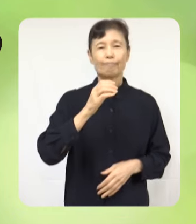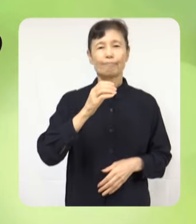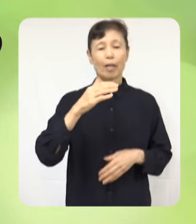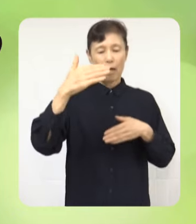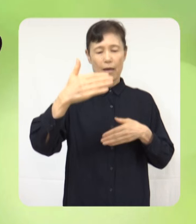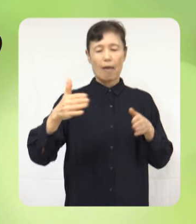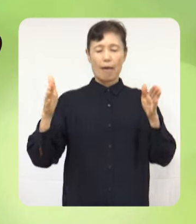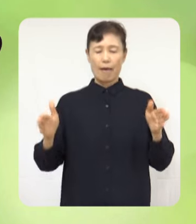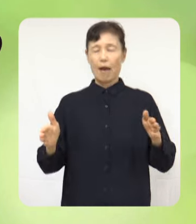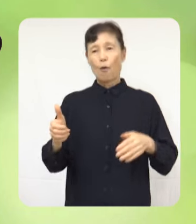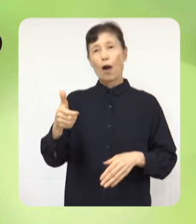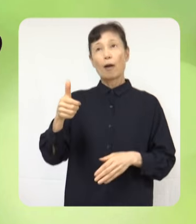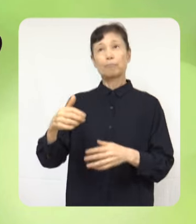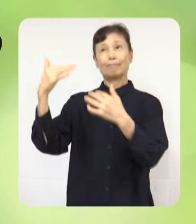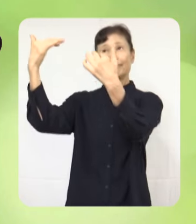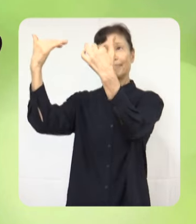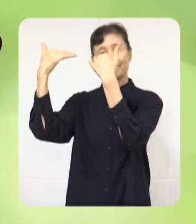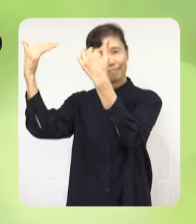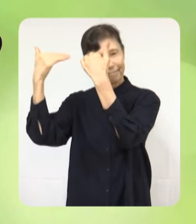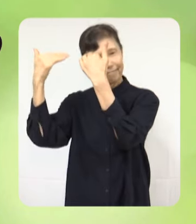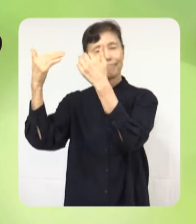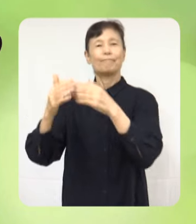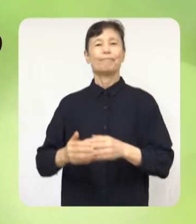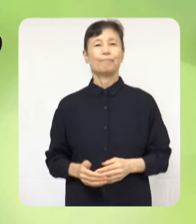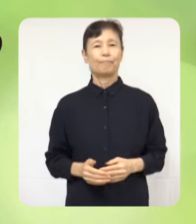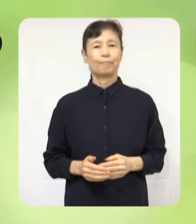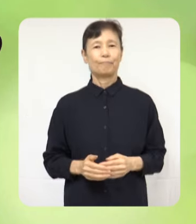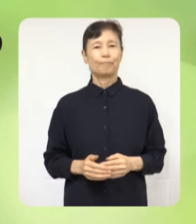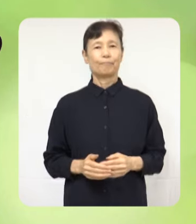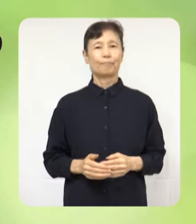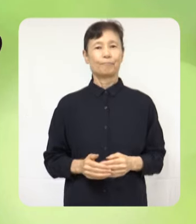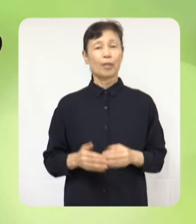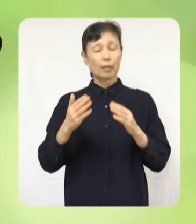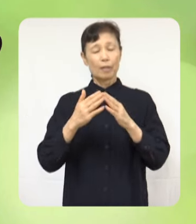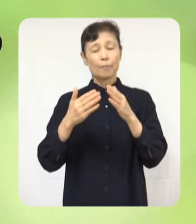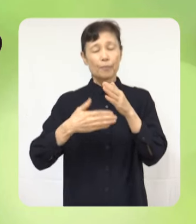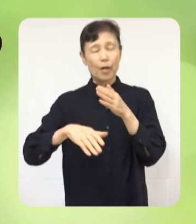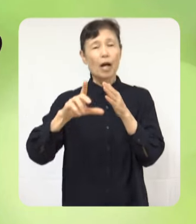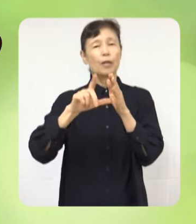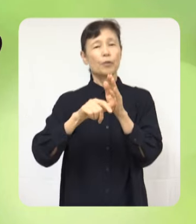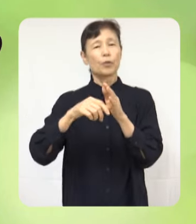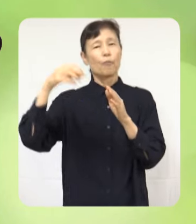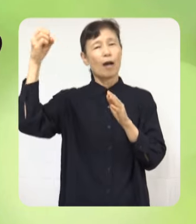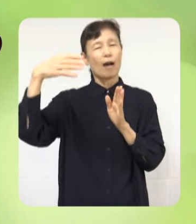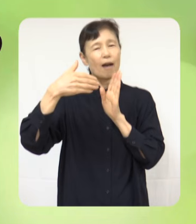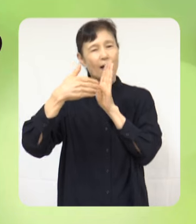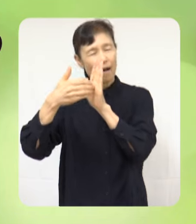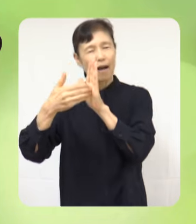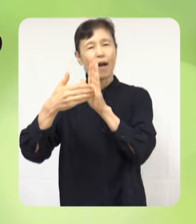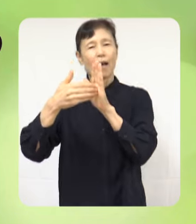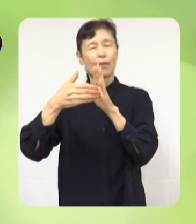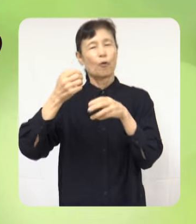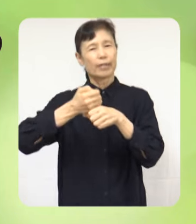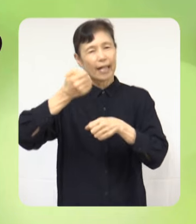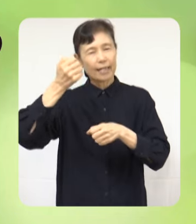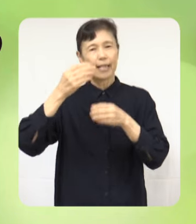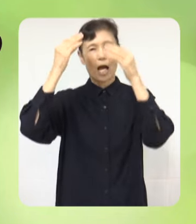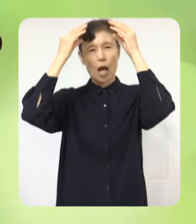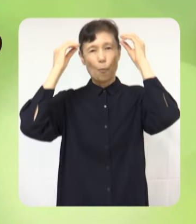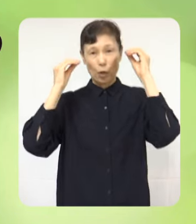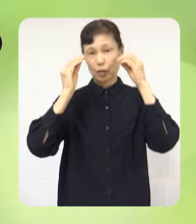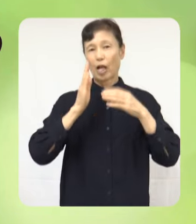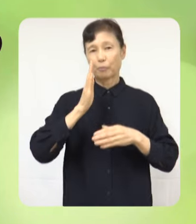補給するエアコンの効いた涼しい室内で過ごす外には日傘防止を